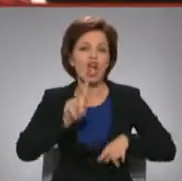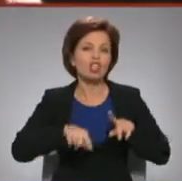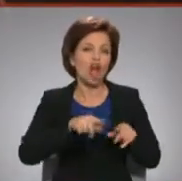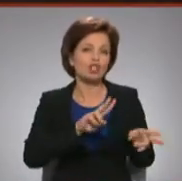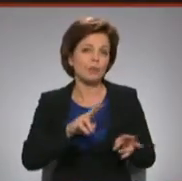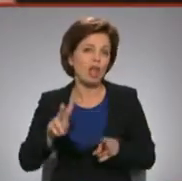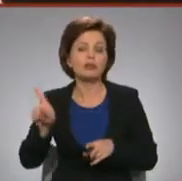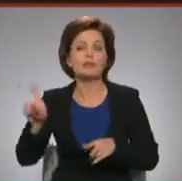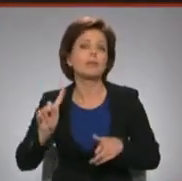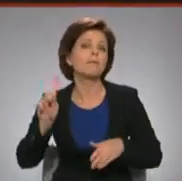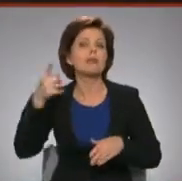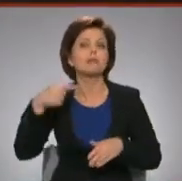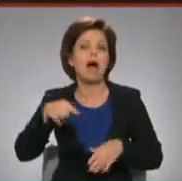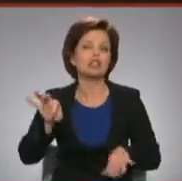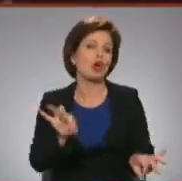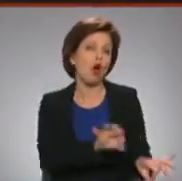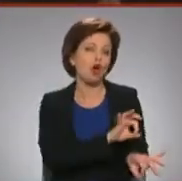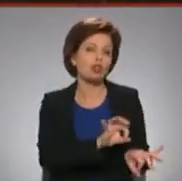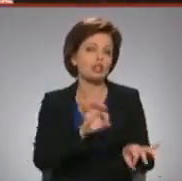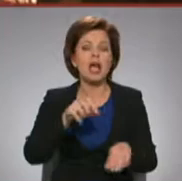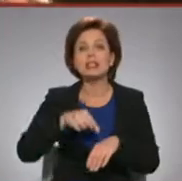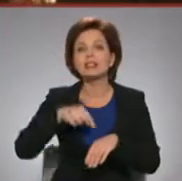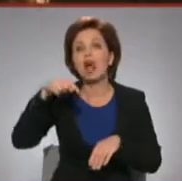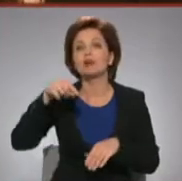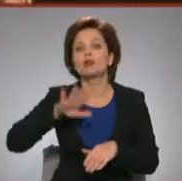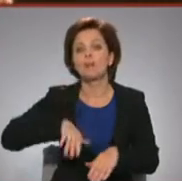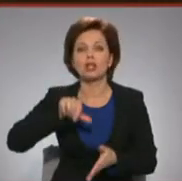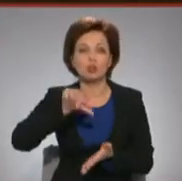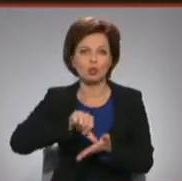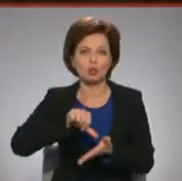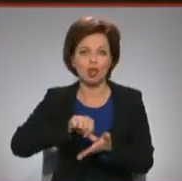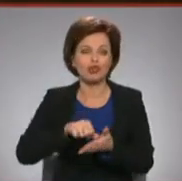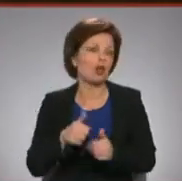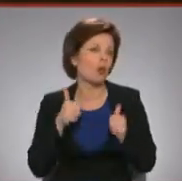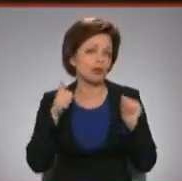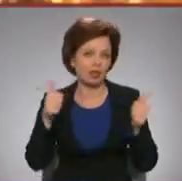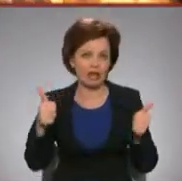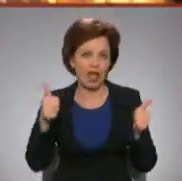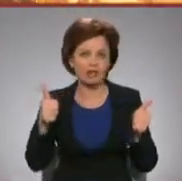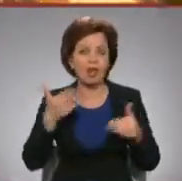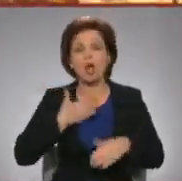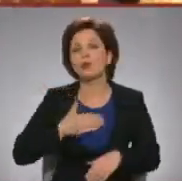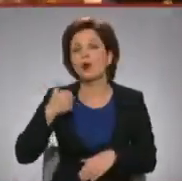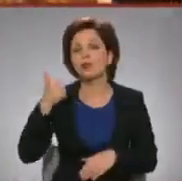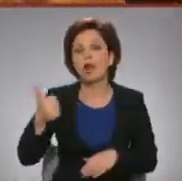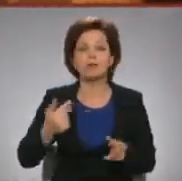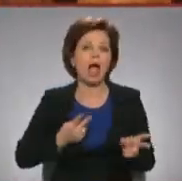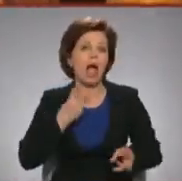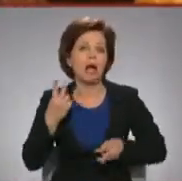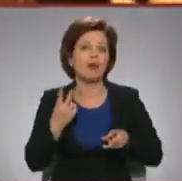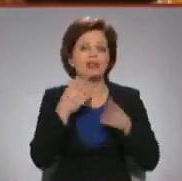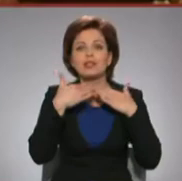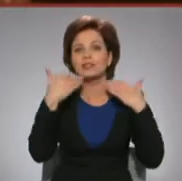dejotājiem šis bija pirmais koncerts, un sajūtas pēc uzstāšanās ir lieliskas. Kā jūs jūties pēc koncerta? Ļoti labi. Emociju tik daudz un